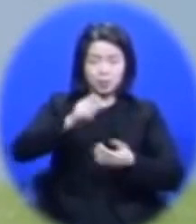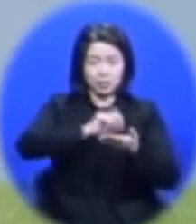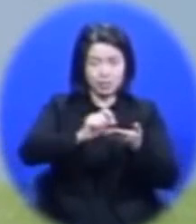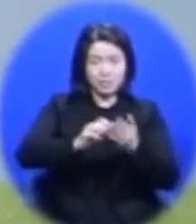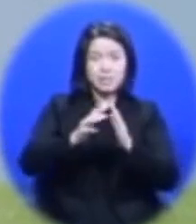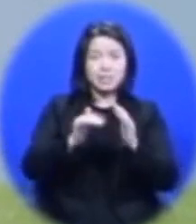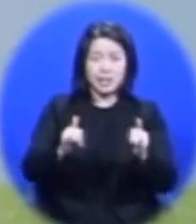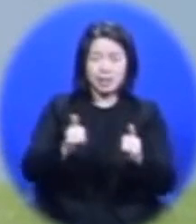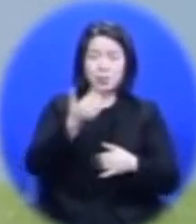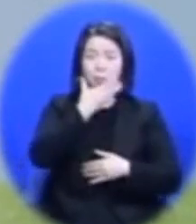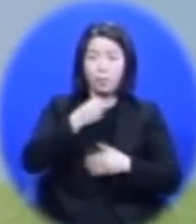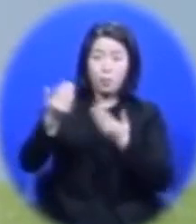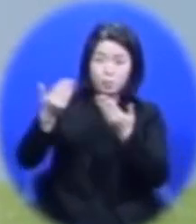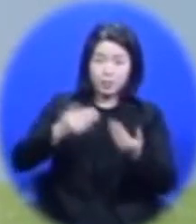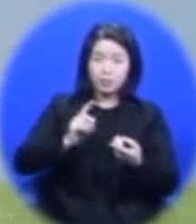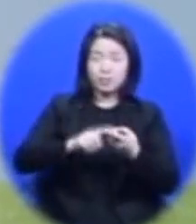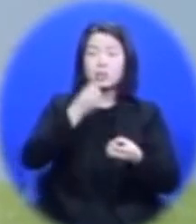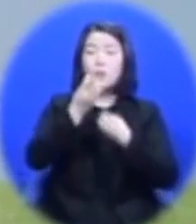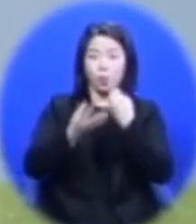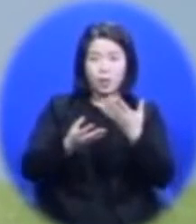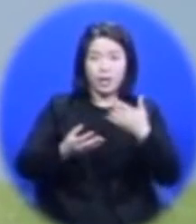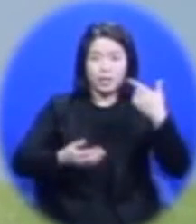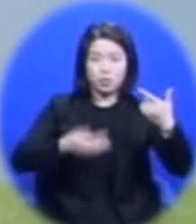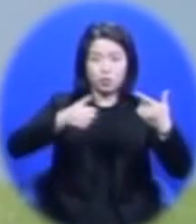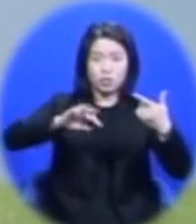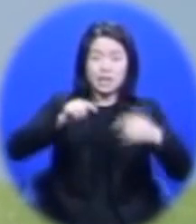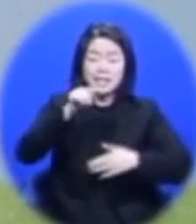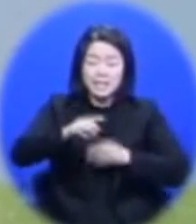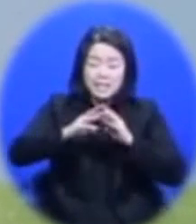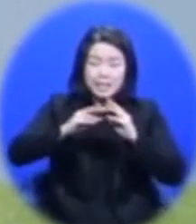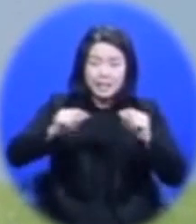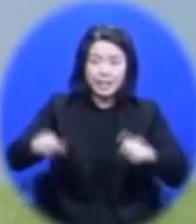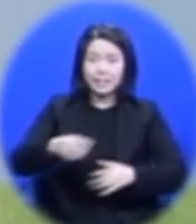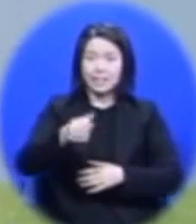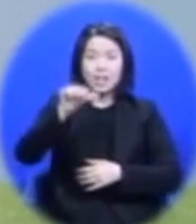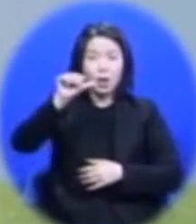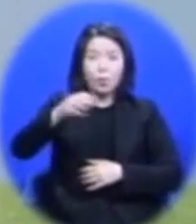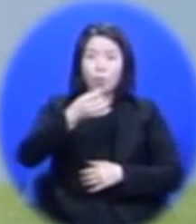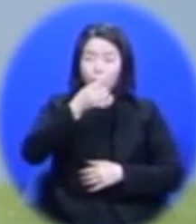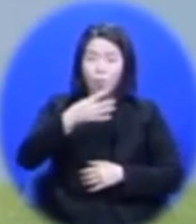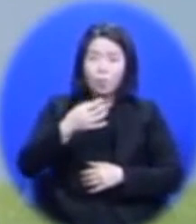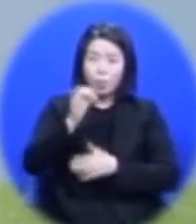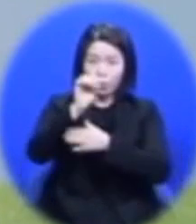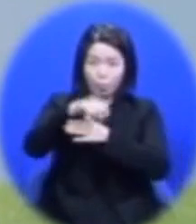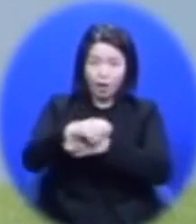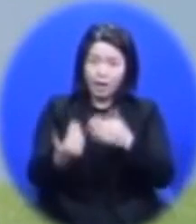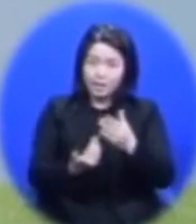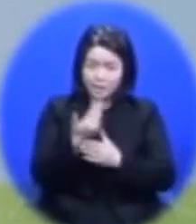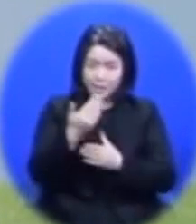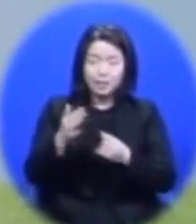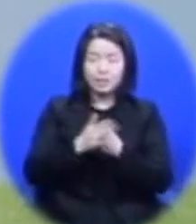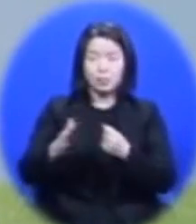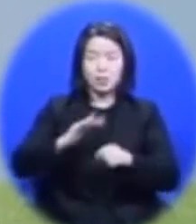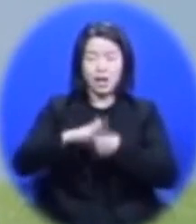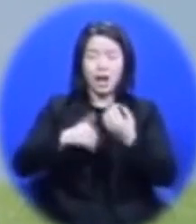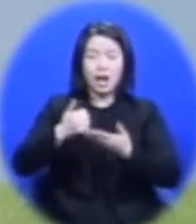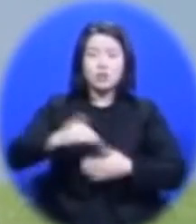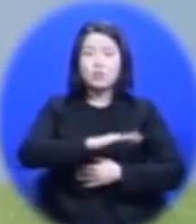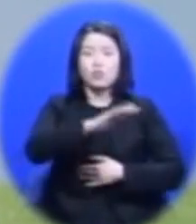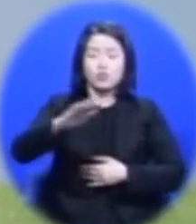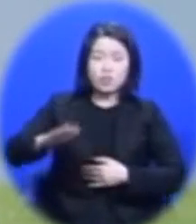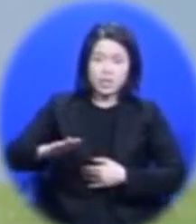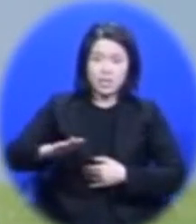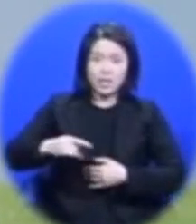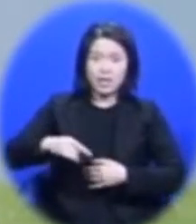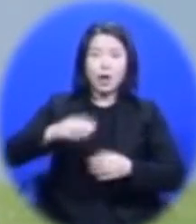복을 받았음을 고백합니다. 6절에 이 땅이 오곡 백과를 냈으니 하나님 곧 우리의 하나님께서